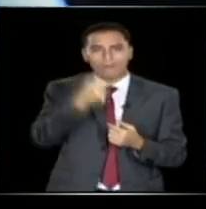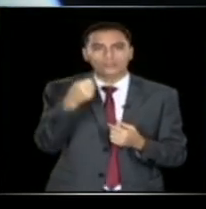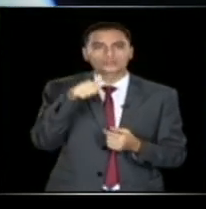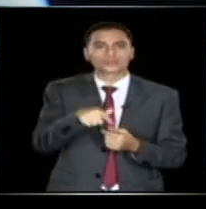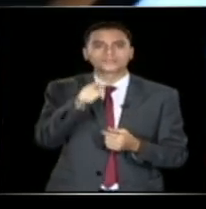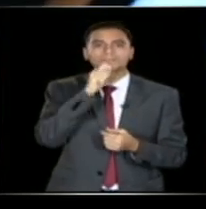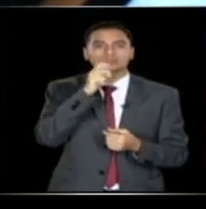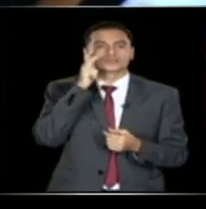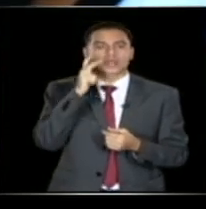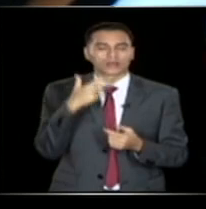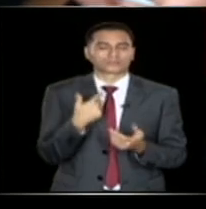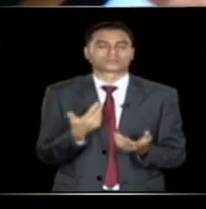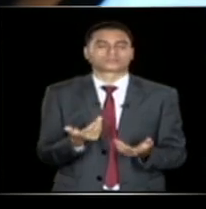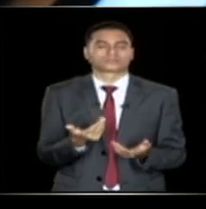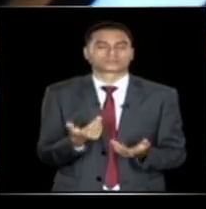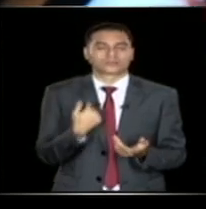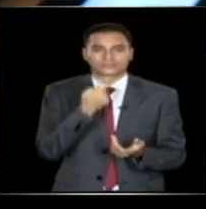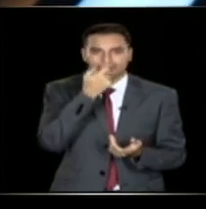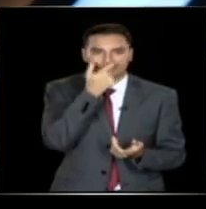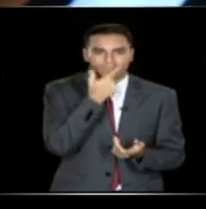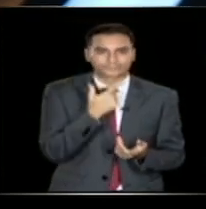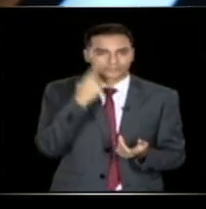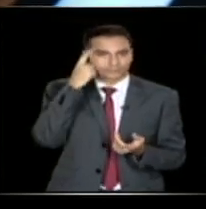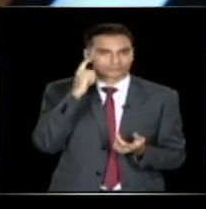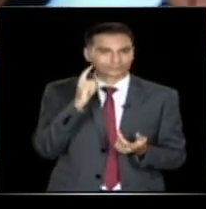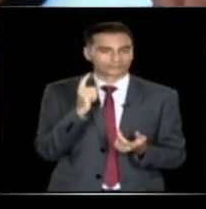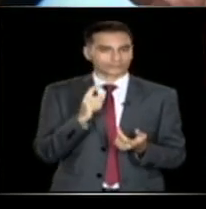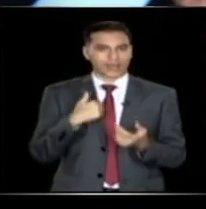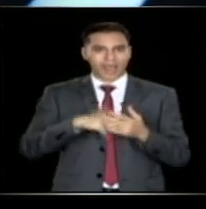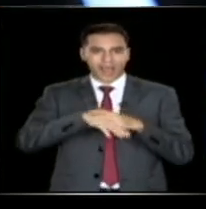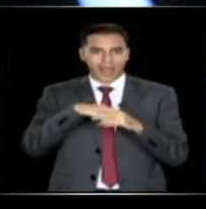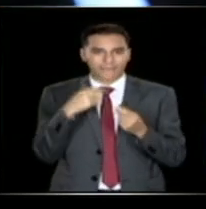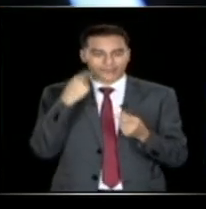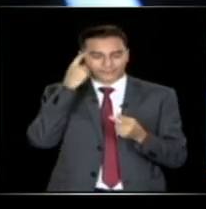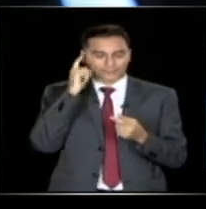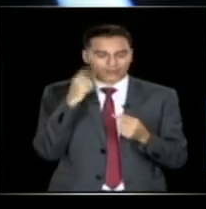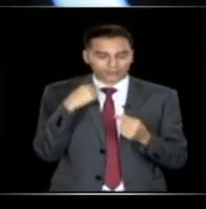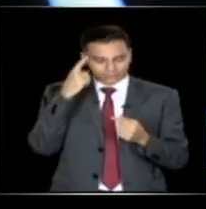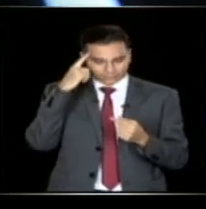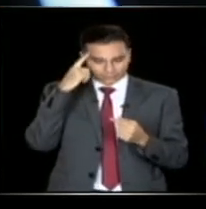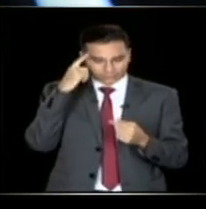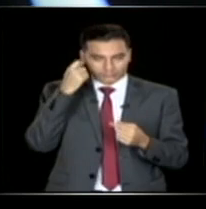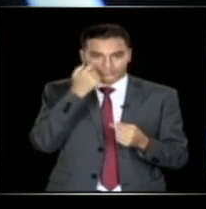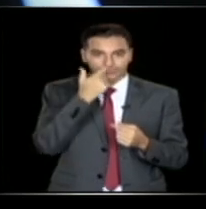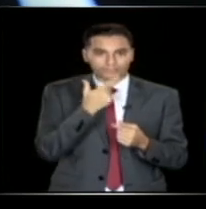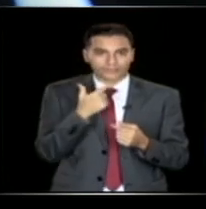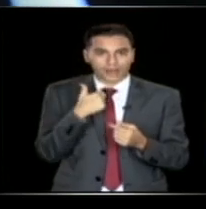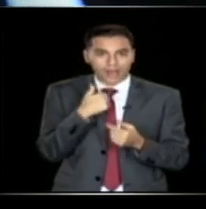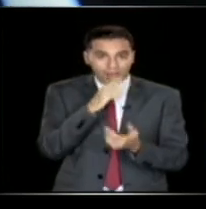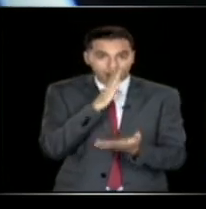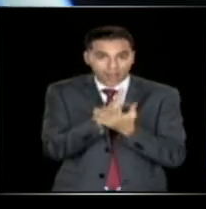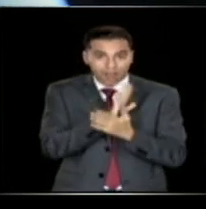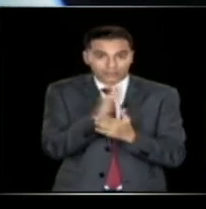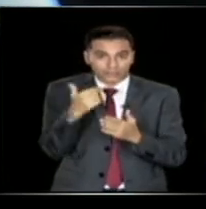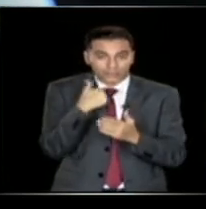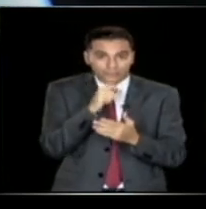بقيتي مذيعه. فعلا دمعت من الفرحه، انا ما عرفتش امسك نفسي، قعدت اعيط انا فعلا بقيت مذيعه بكل